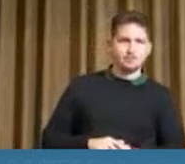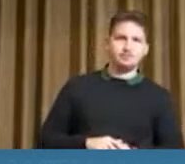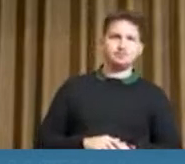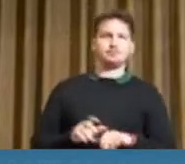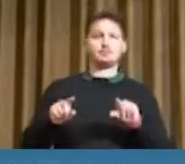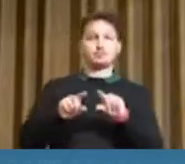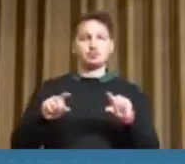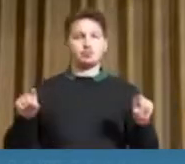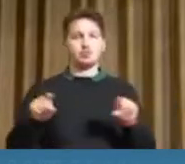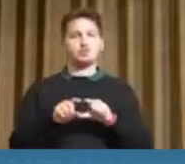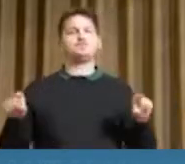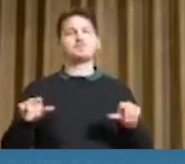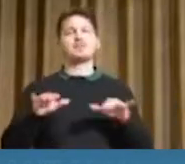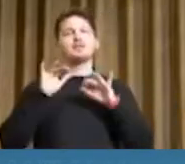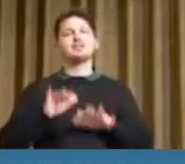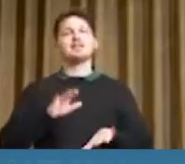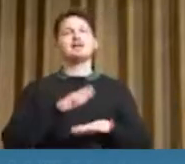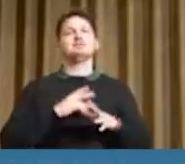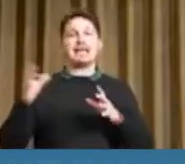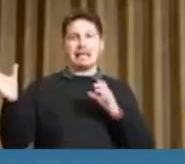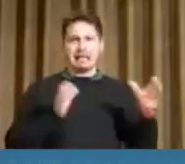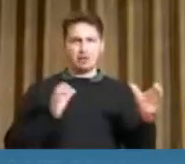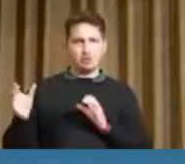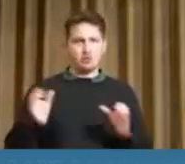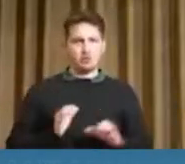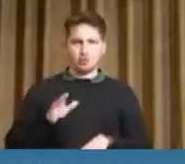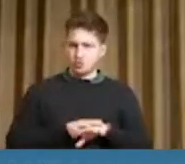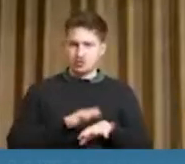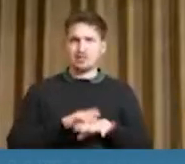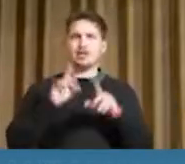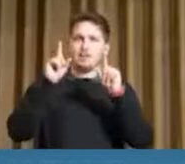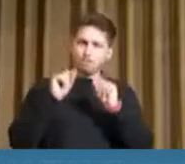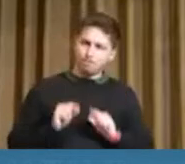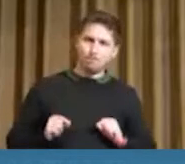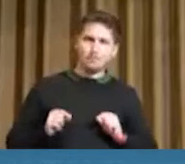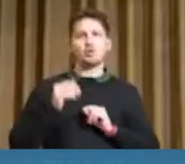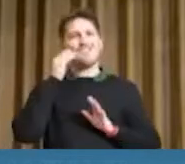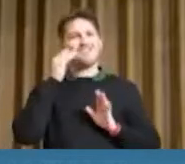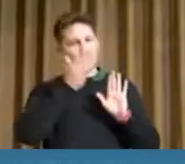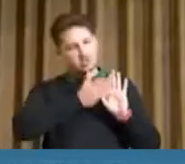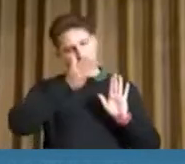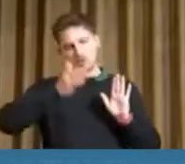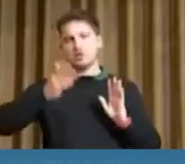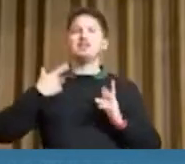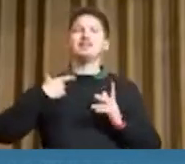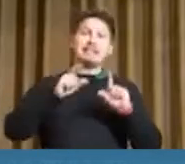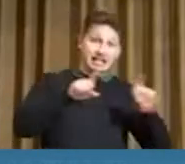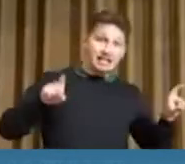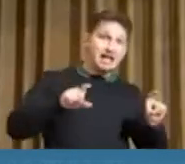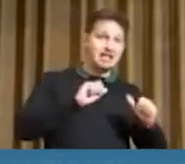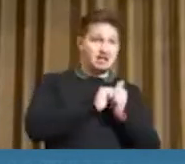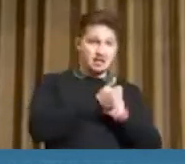der Rekrutierungszeitraum im Verlauf, also auch die kumulativen Rekrutierungszahlen, Kaderathleten, Nicht-Kaderathleten in der